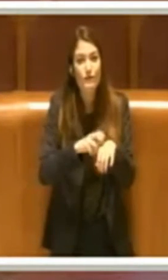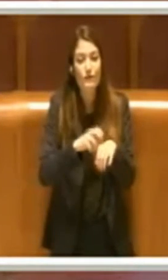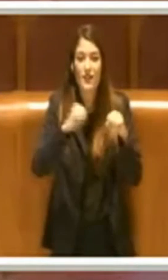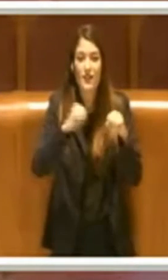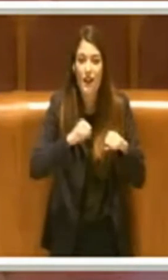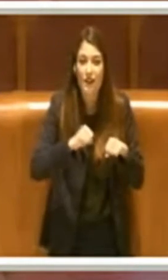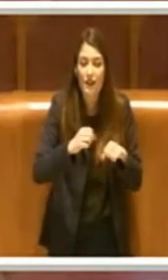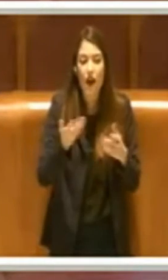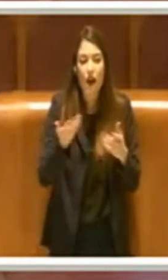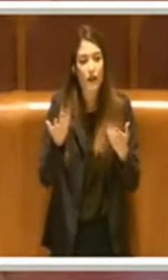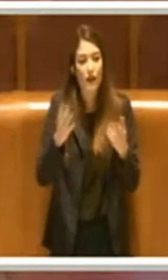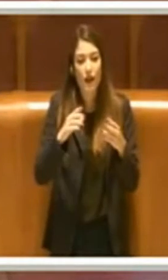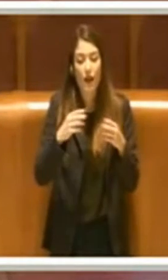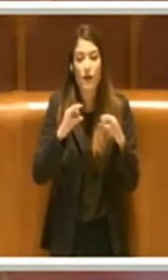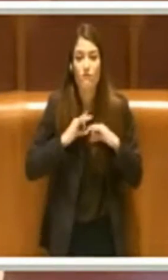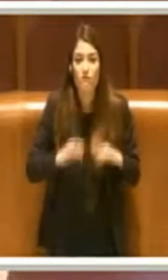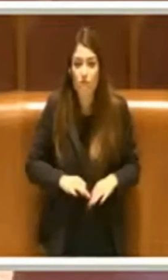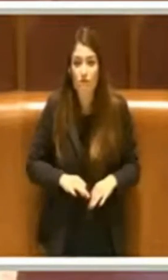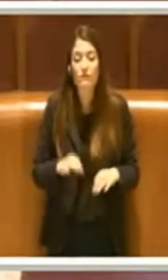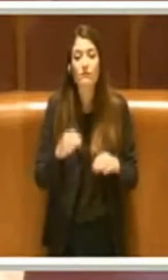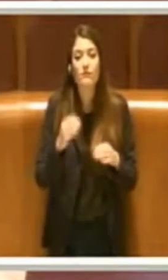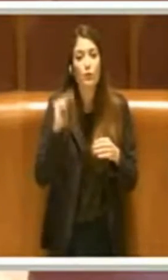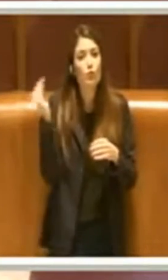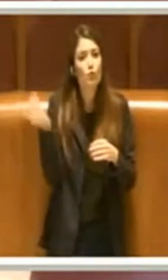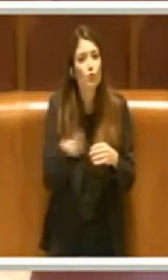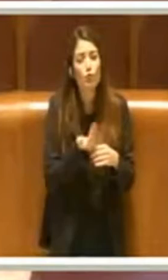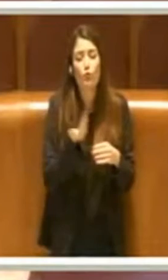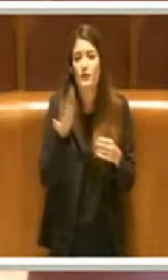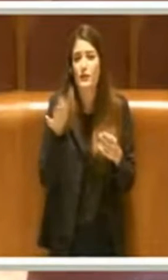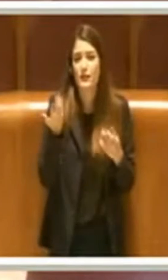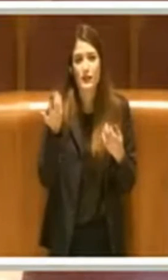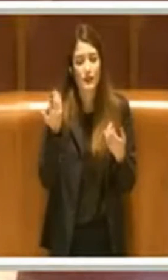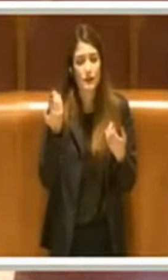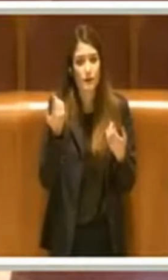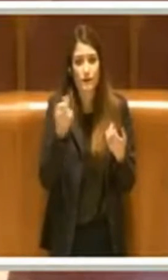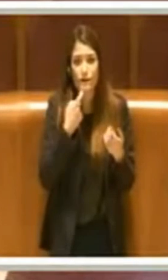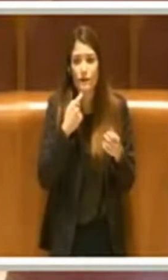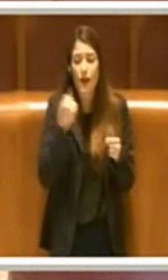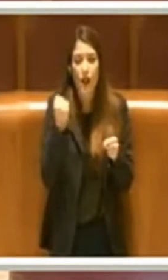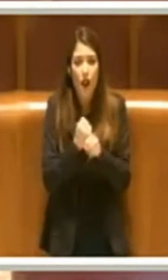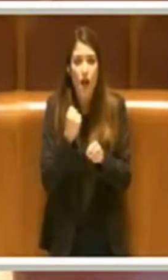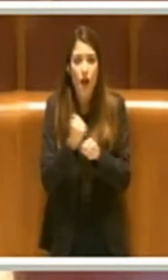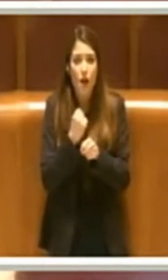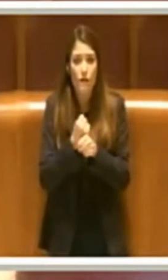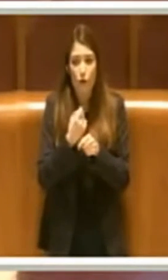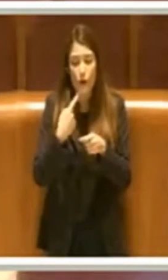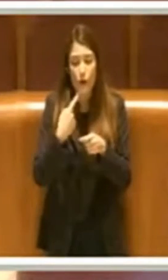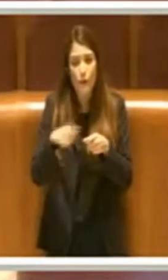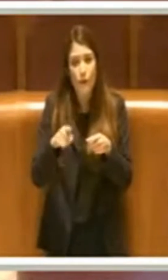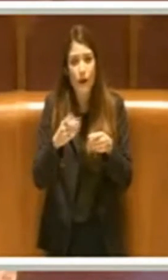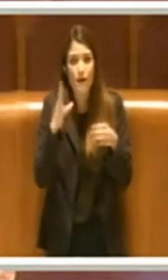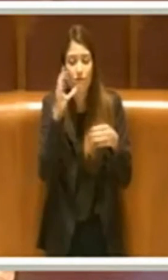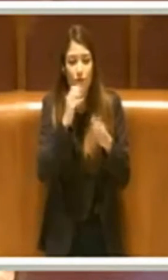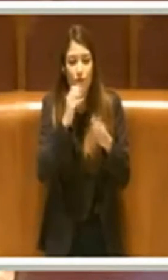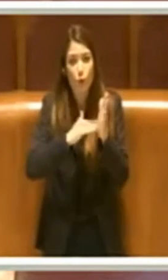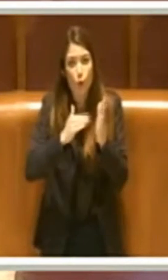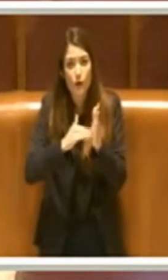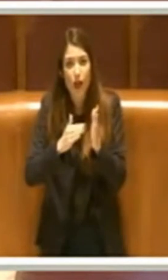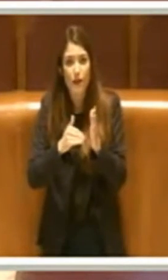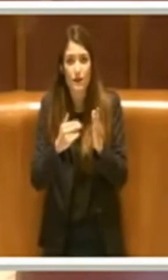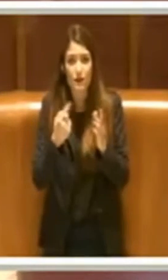forze dell'ordine, alla polizia locale, a tutti coloro che stanno garantendo le misure necessarie di tutela varate dal